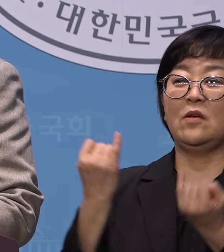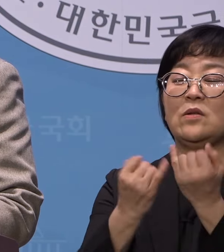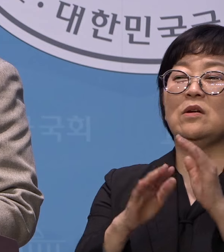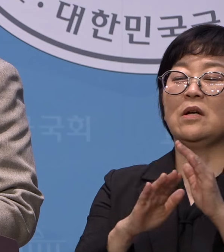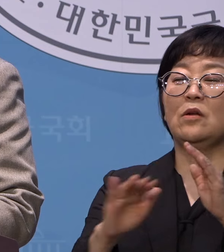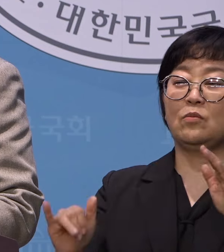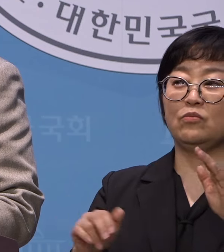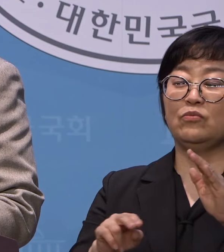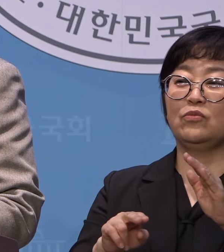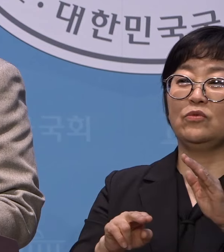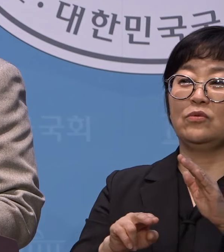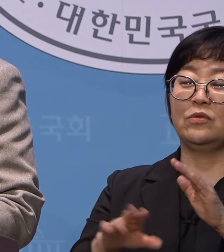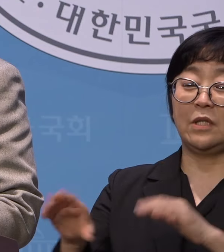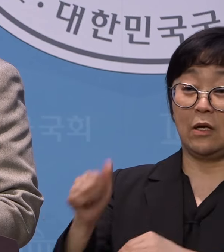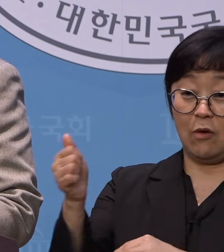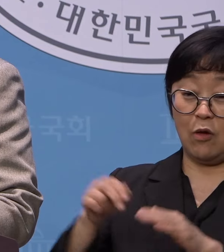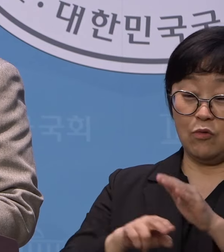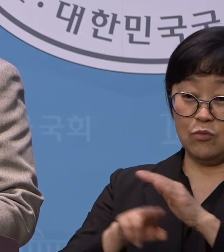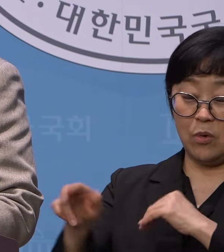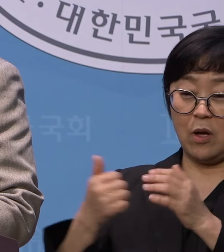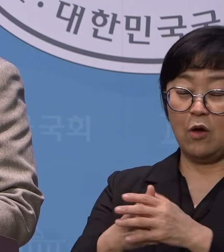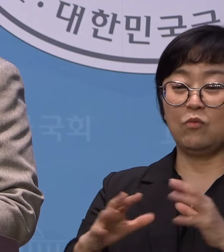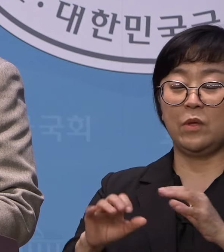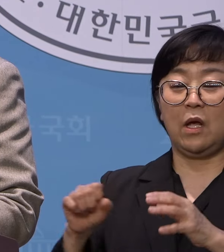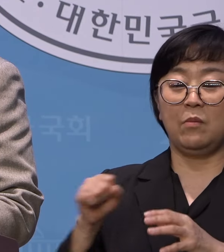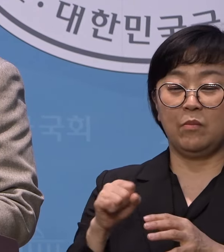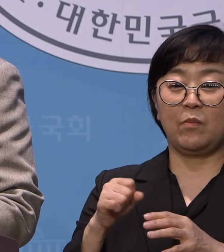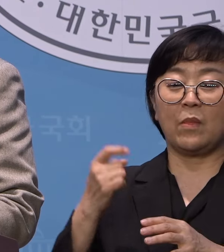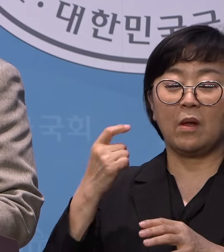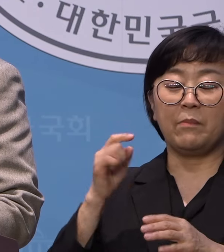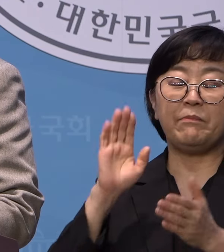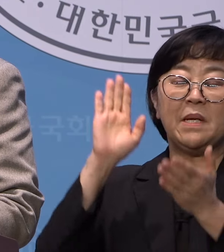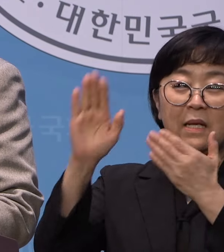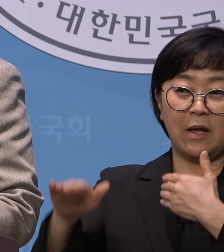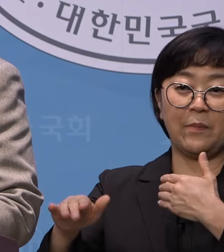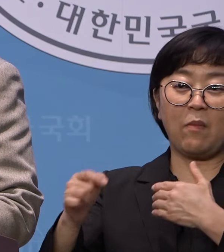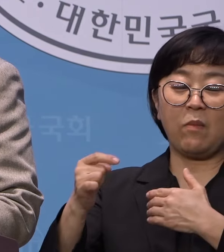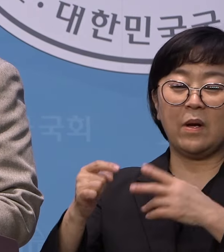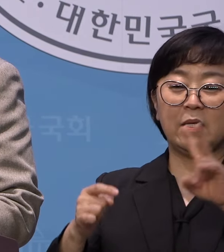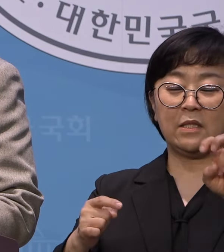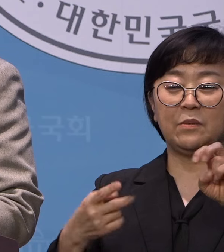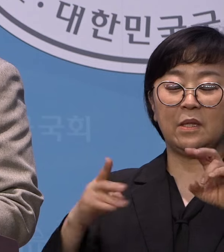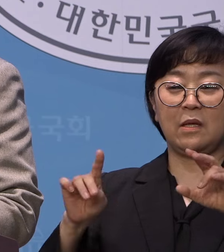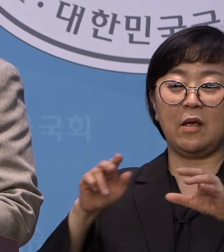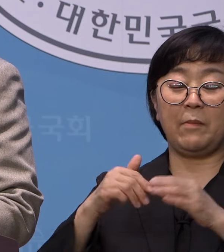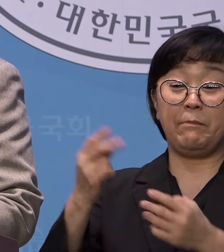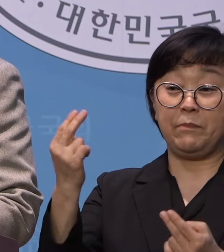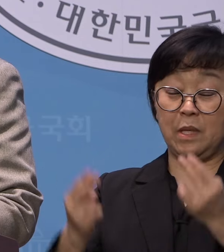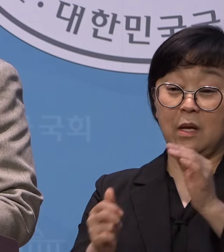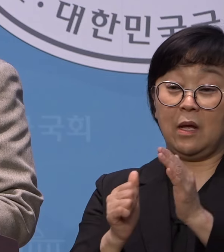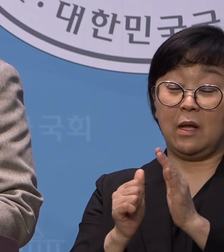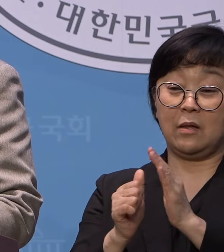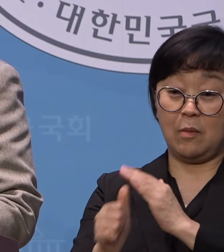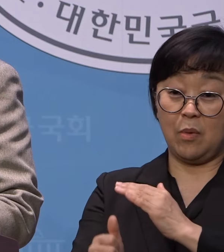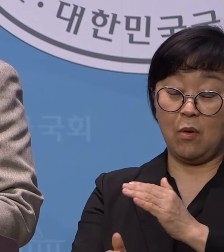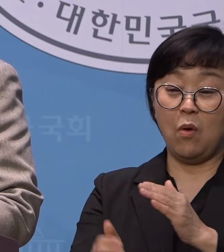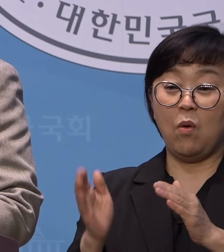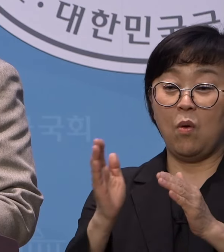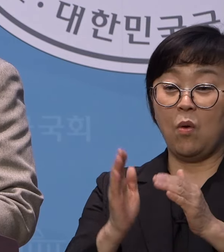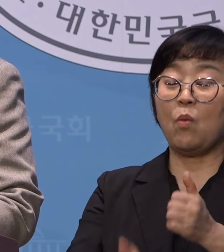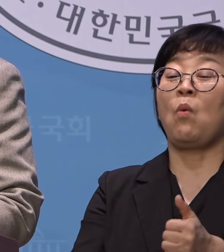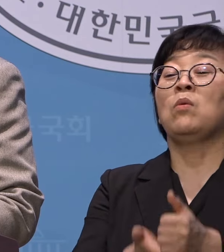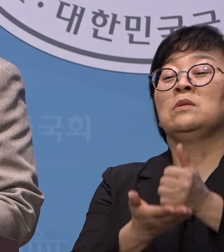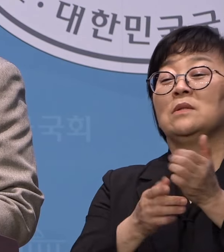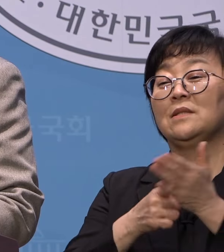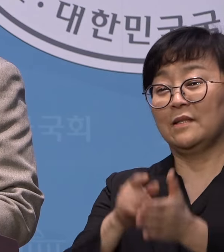장관 후보자가 국민의힘 위성정당 국민의 미래에 22대 총선 비례대표 공천 신청을 했습니다.